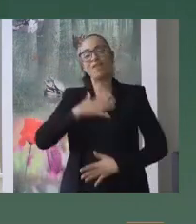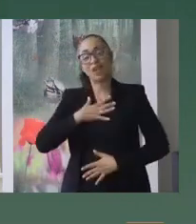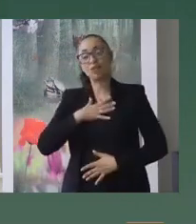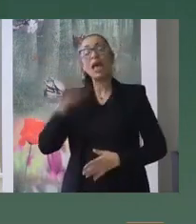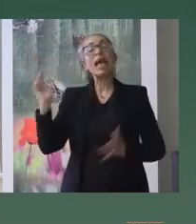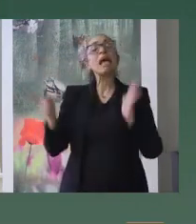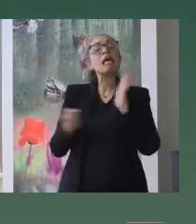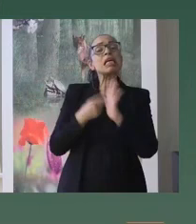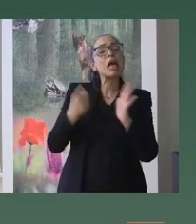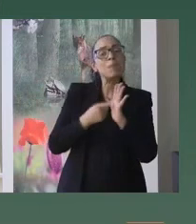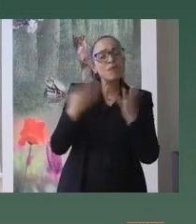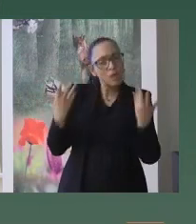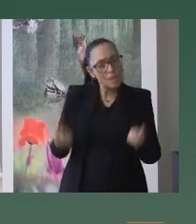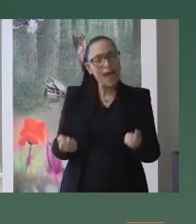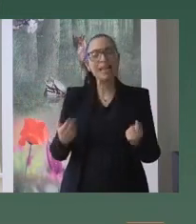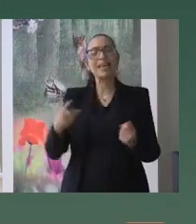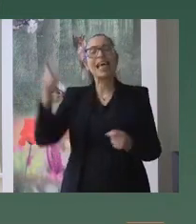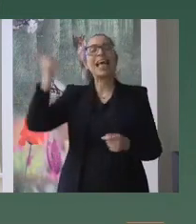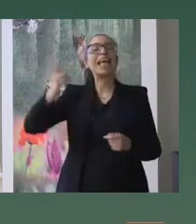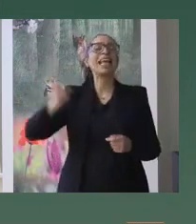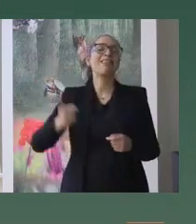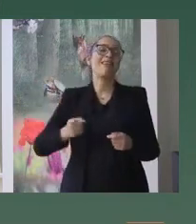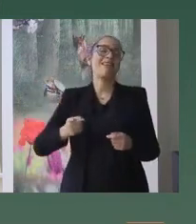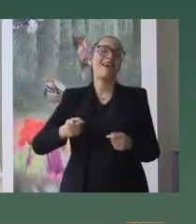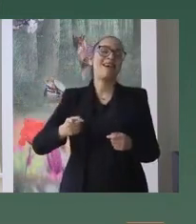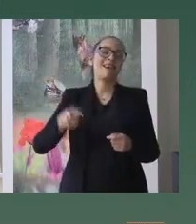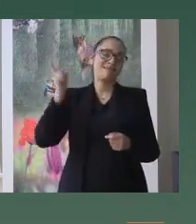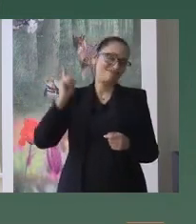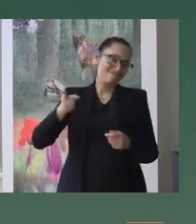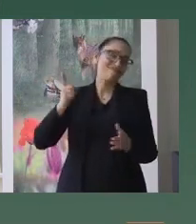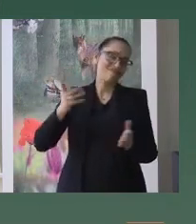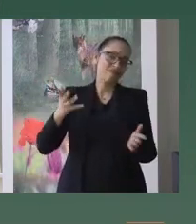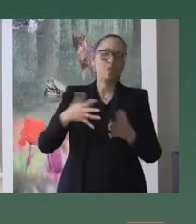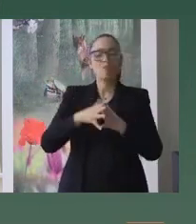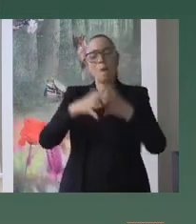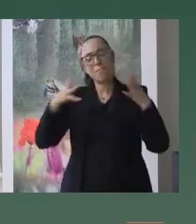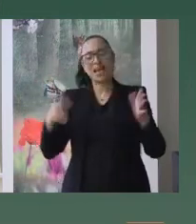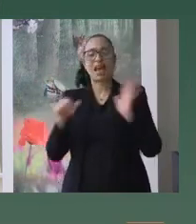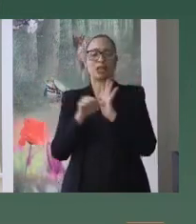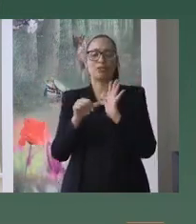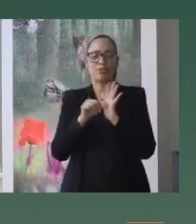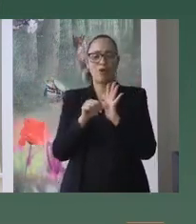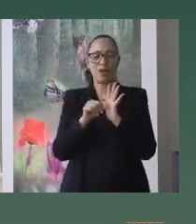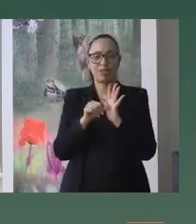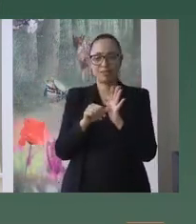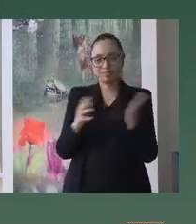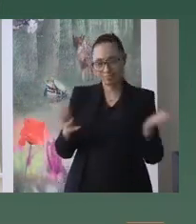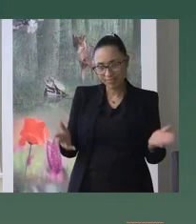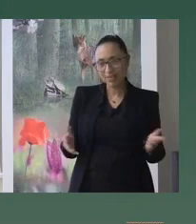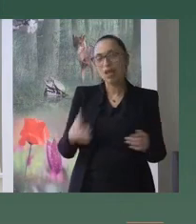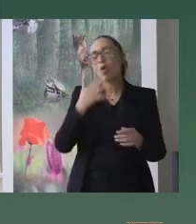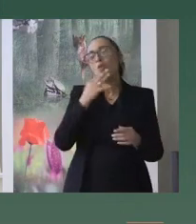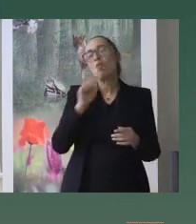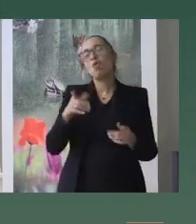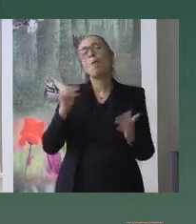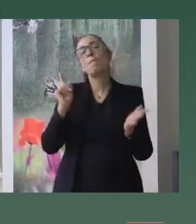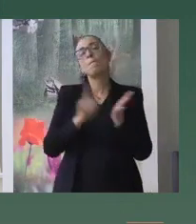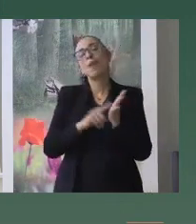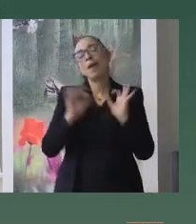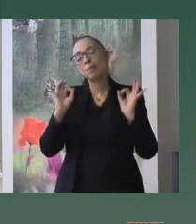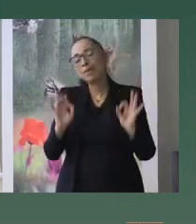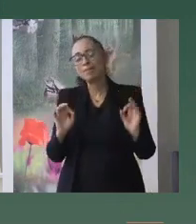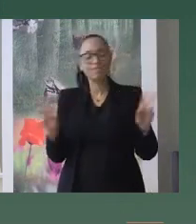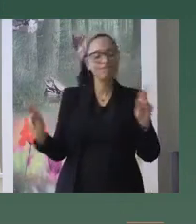Και κάποιες φορές μπαίνουν και πληθυσμιακά κριτήρια για να είναι μεγαλύτερες οι πόλεις ή βάζουν ένα ίσως η Λιούπολη να μην μπορούσε να ήταν μόνη της, θα πρέπει να ήταν με